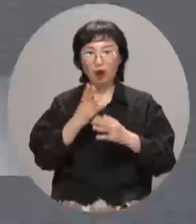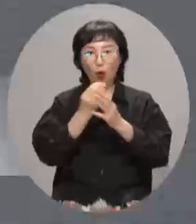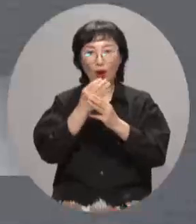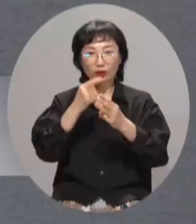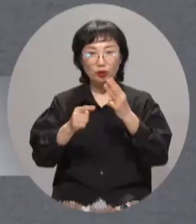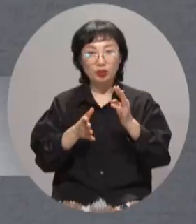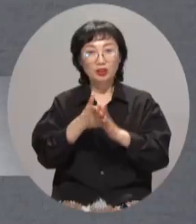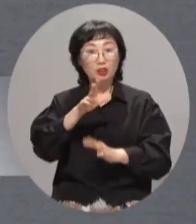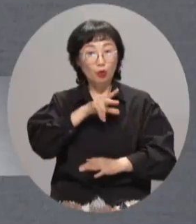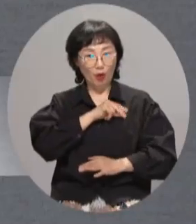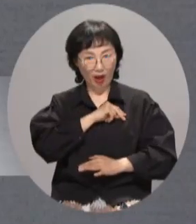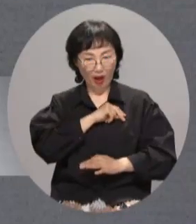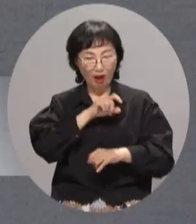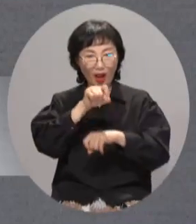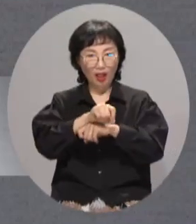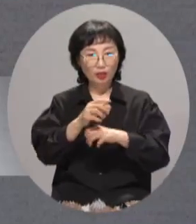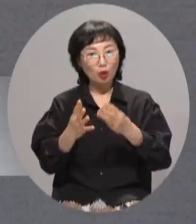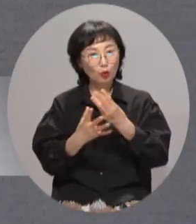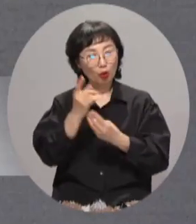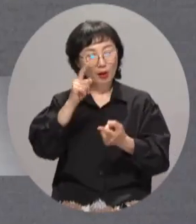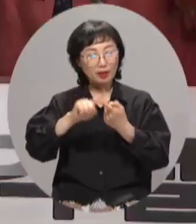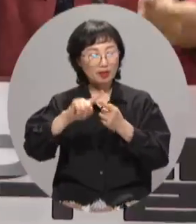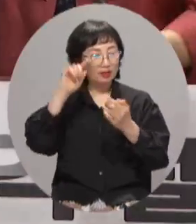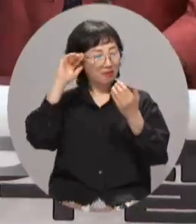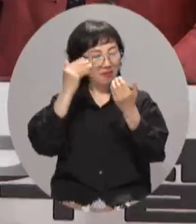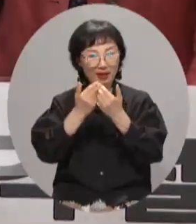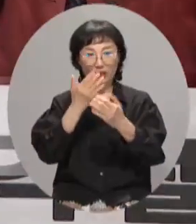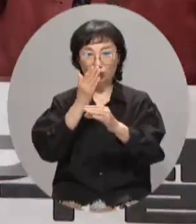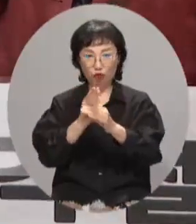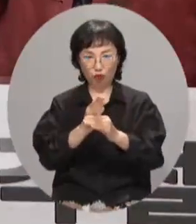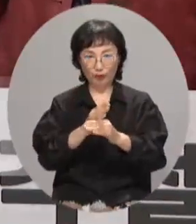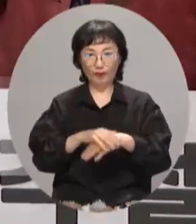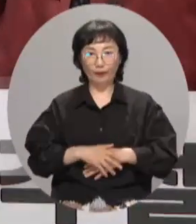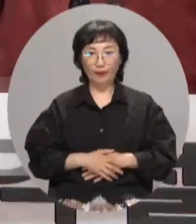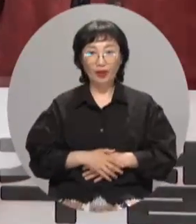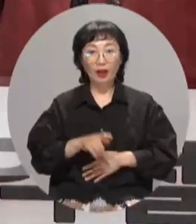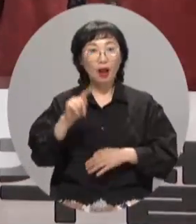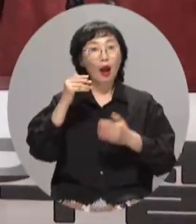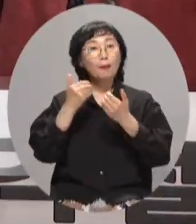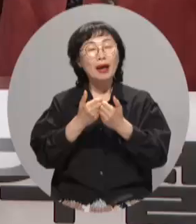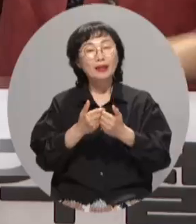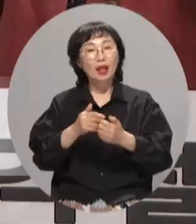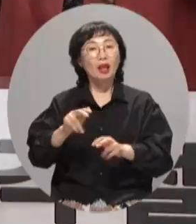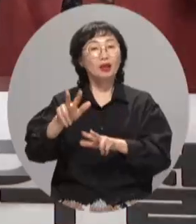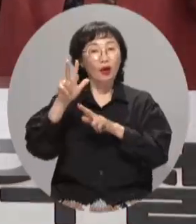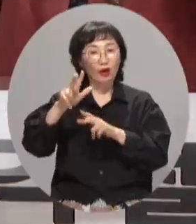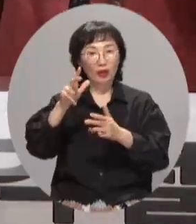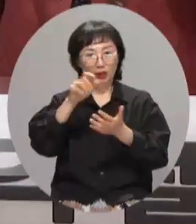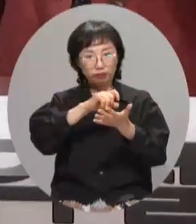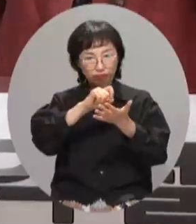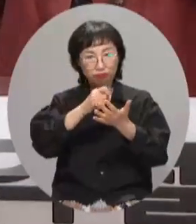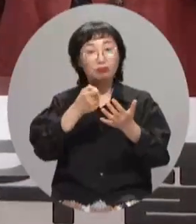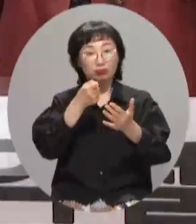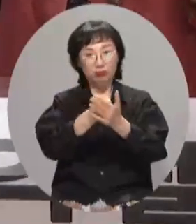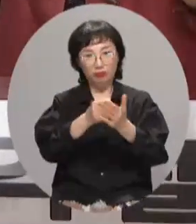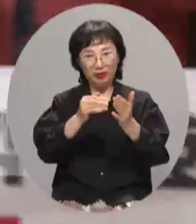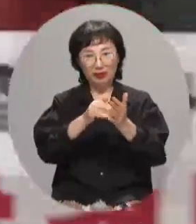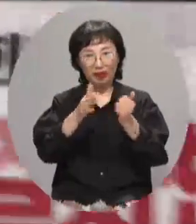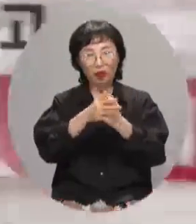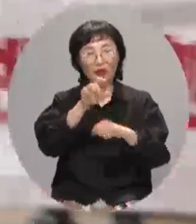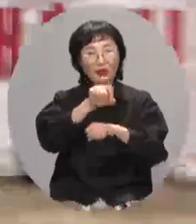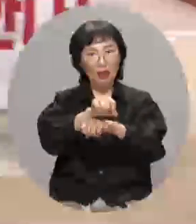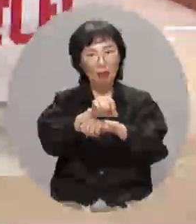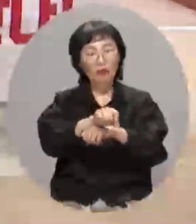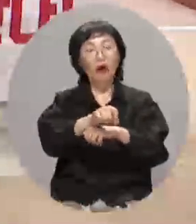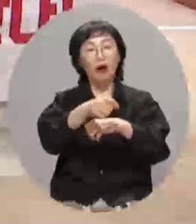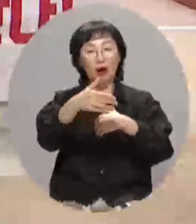의회가 행정통합을 완강히 반대하고 있기 때문입니다. 통합 반대 결의문을 채택한 데 이어